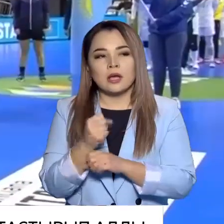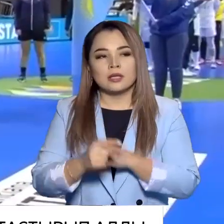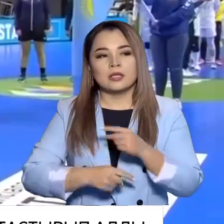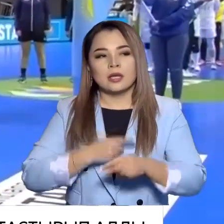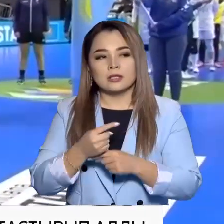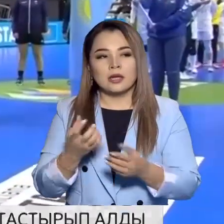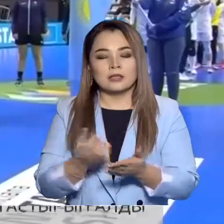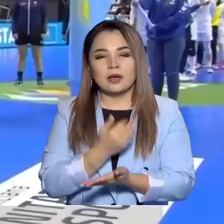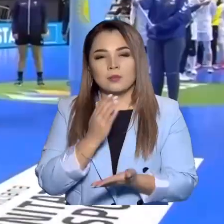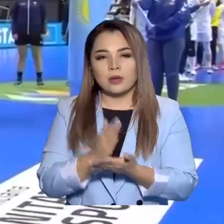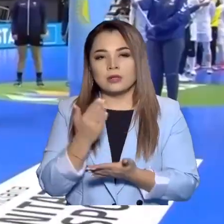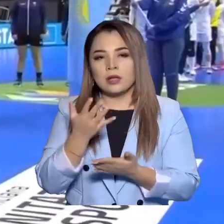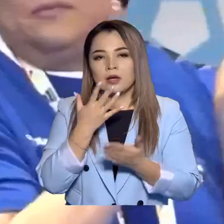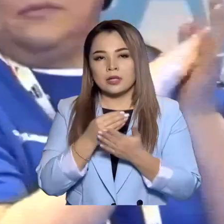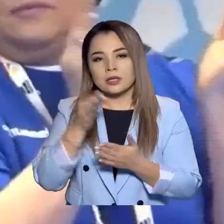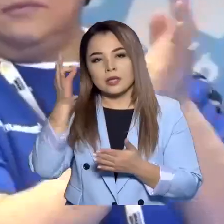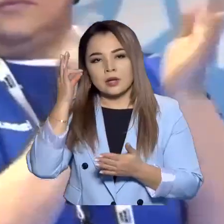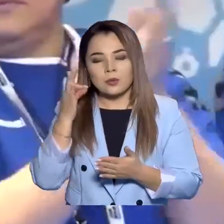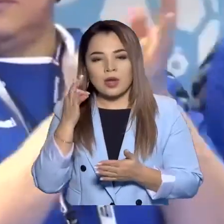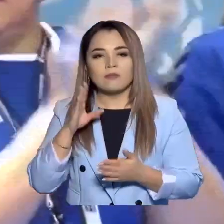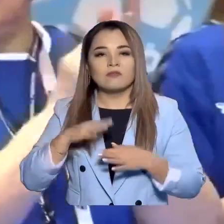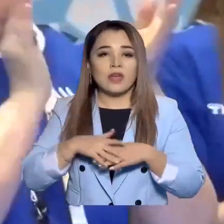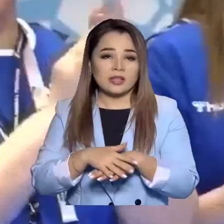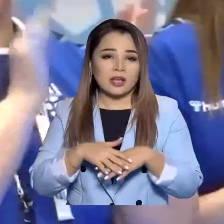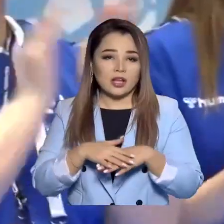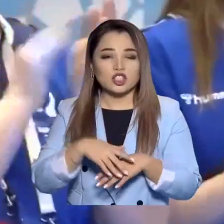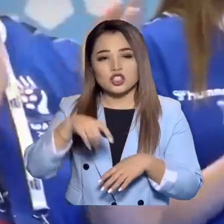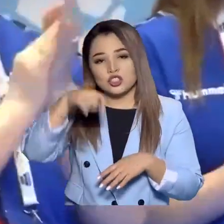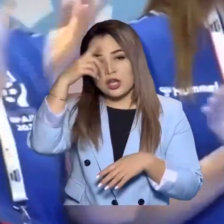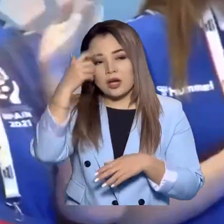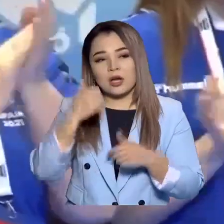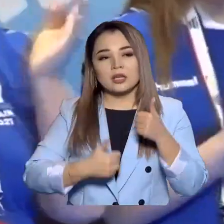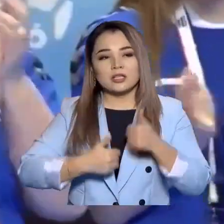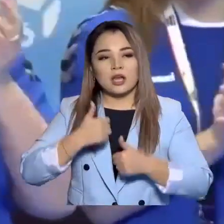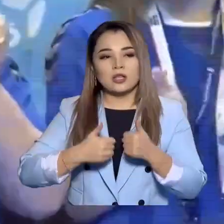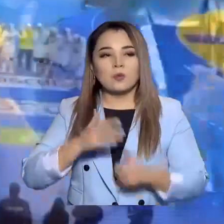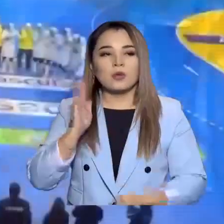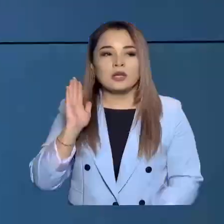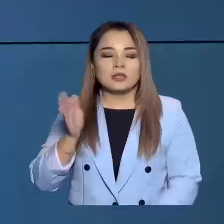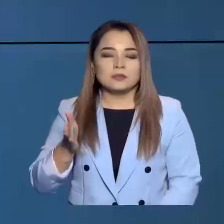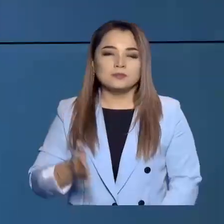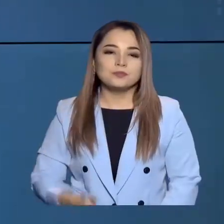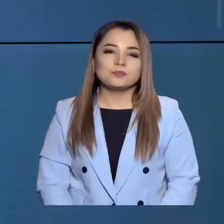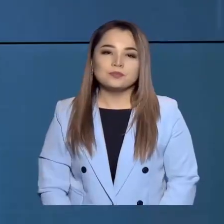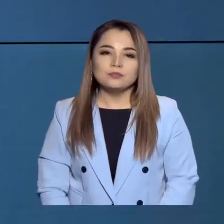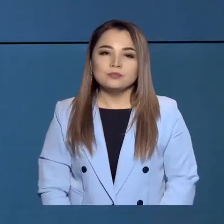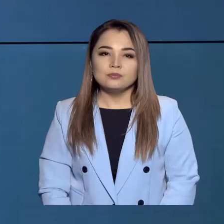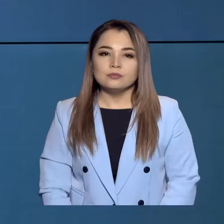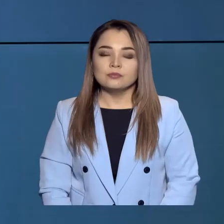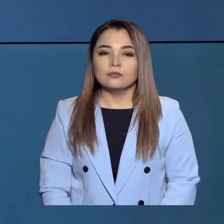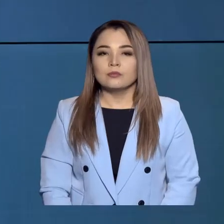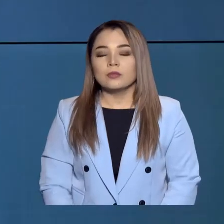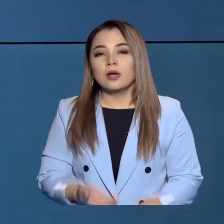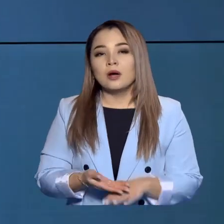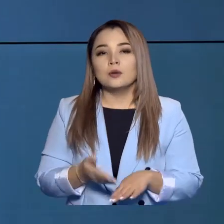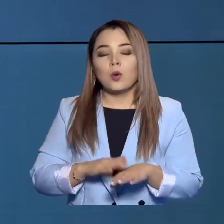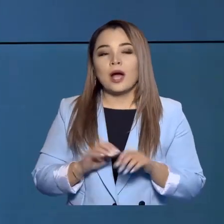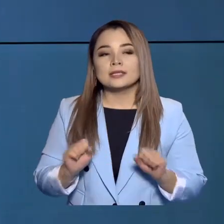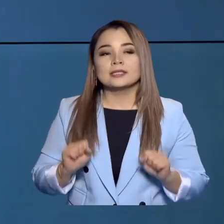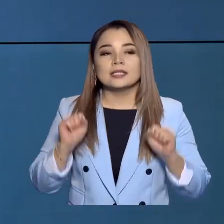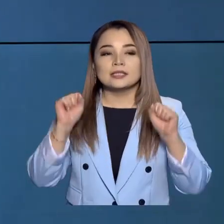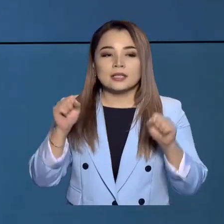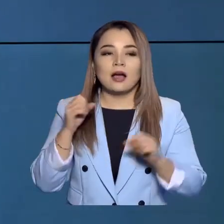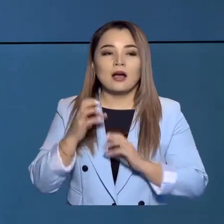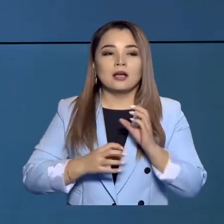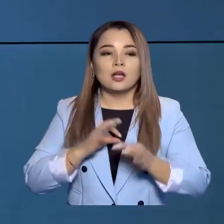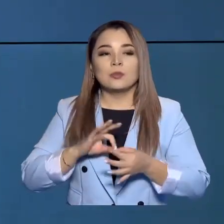шықты. Негізгі раундта олар Германия, Венгрия және Чехиямен жарысқа түседі. Ал ауыр атлетикадан өтіп жатқан